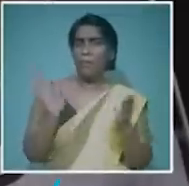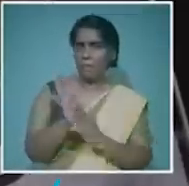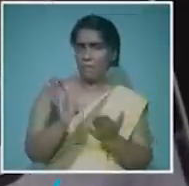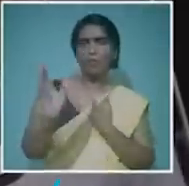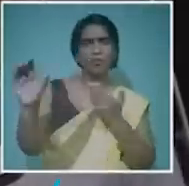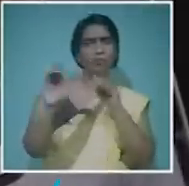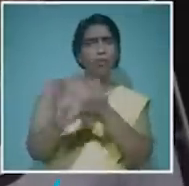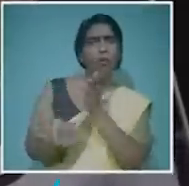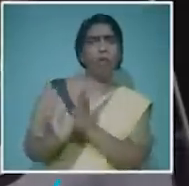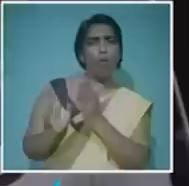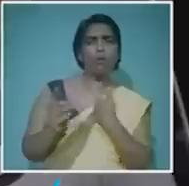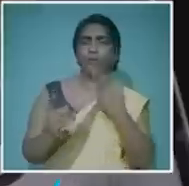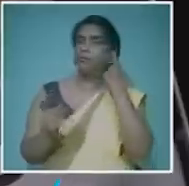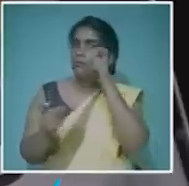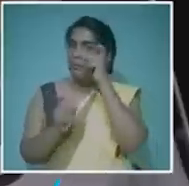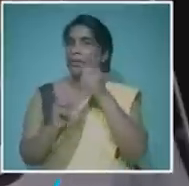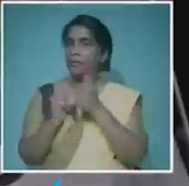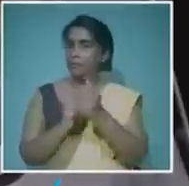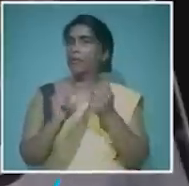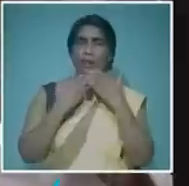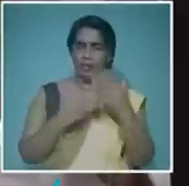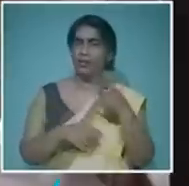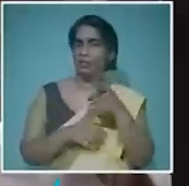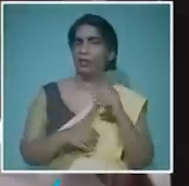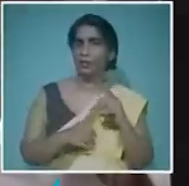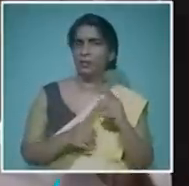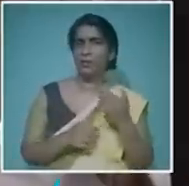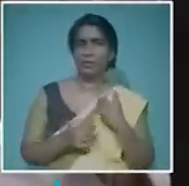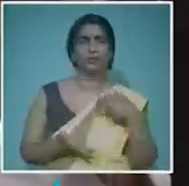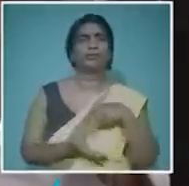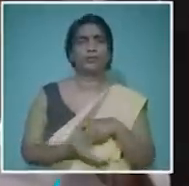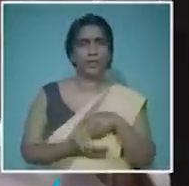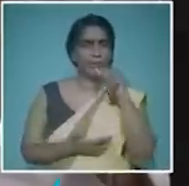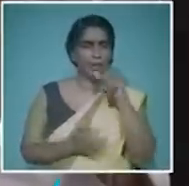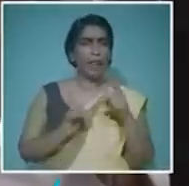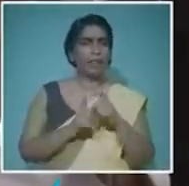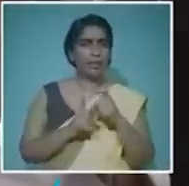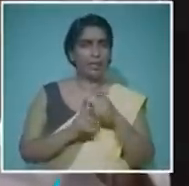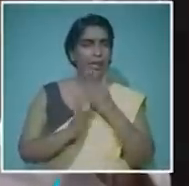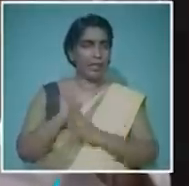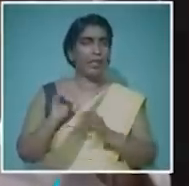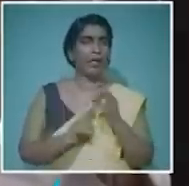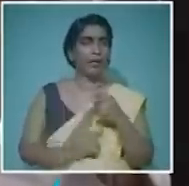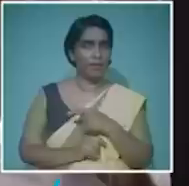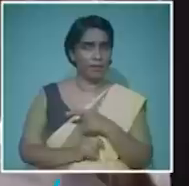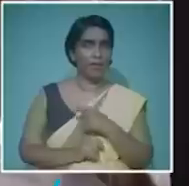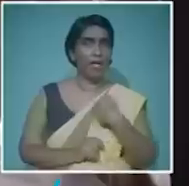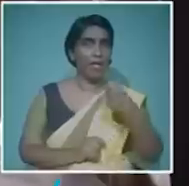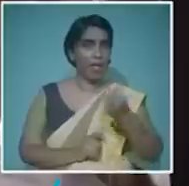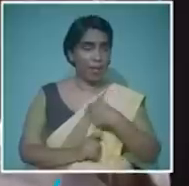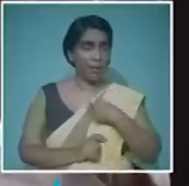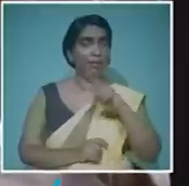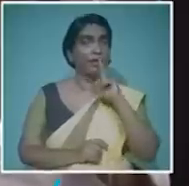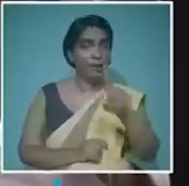එතන වෙන දේ ගැන සමීපව නිරීක්ෂණය කරමින් අපේ මතය බල කරන්න. මම නැගිට්ටේ ඇත්තම ගරු දයාසිරි ජයසේකර මැතිතුමා මගේ නම